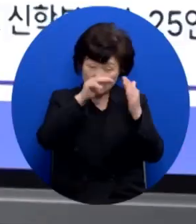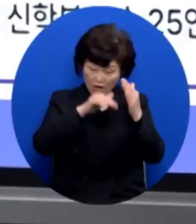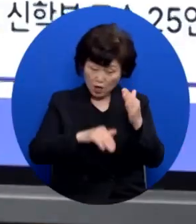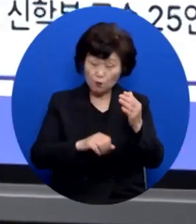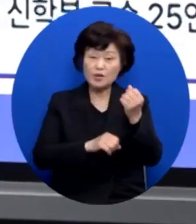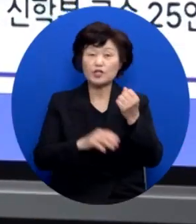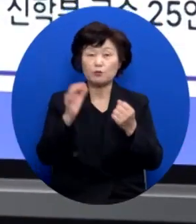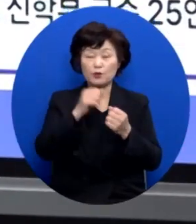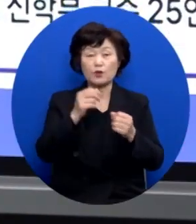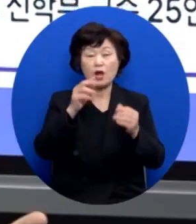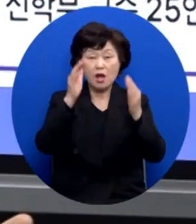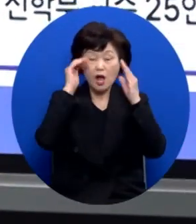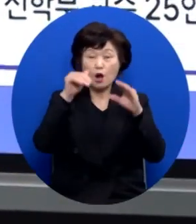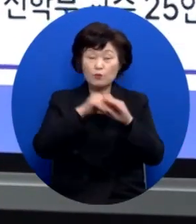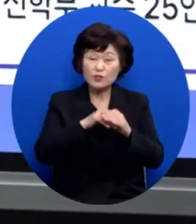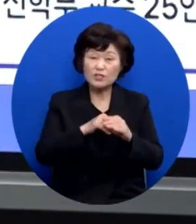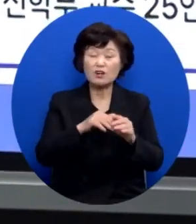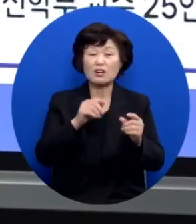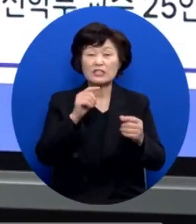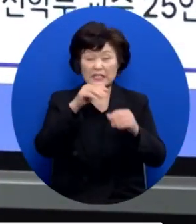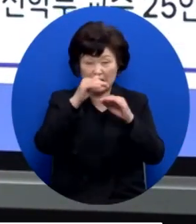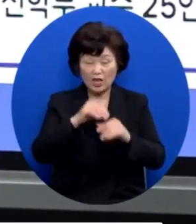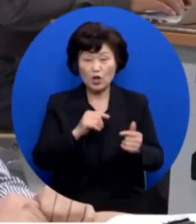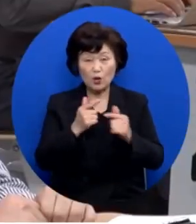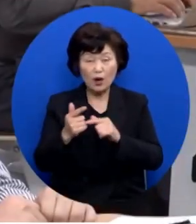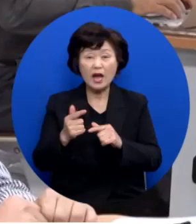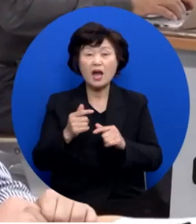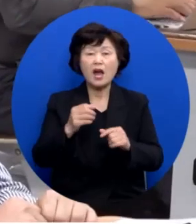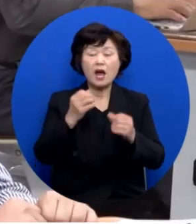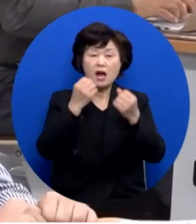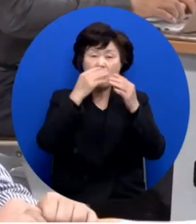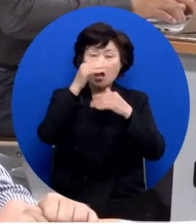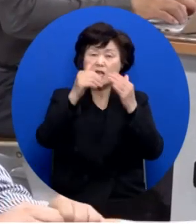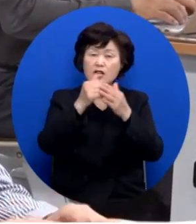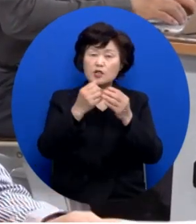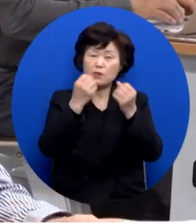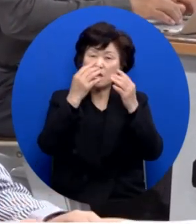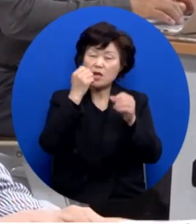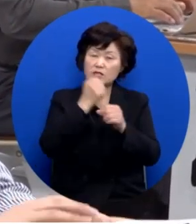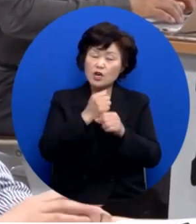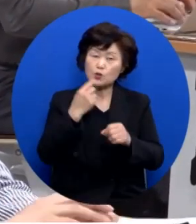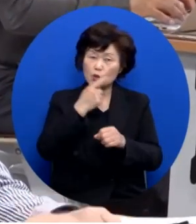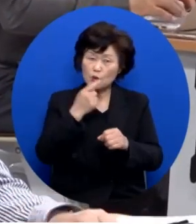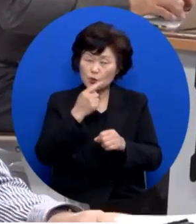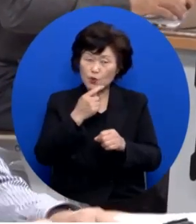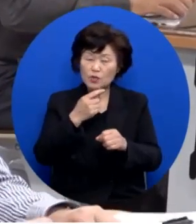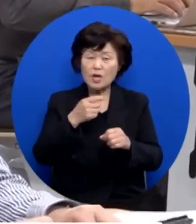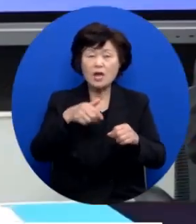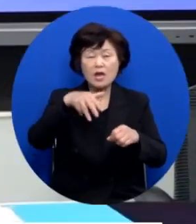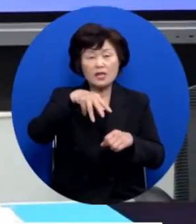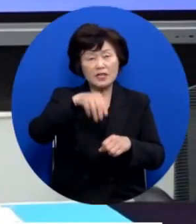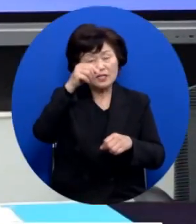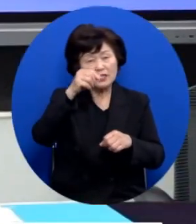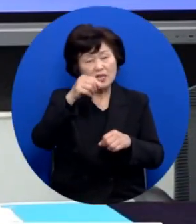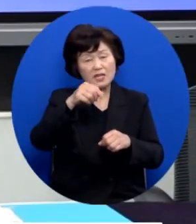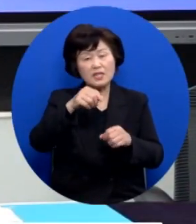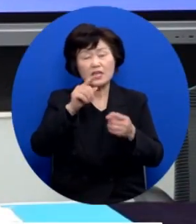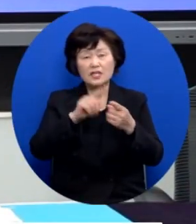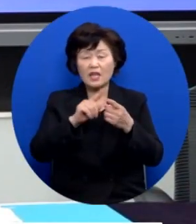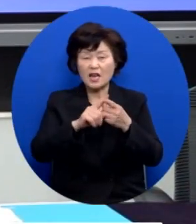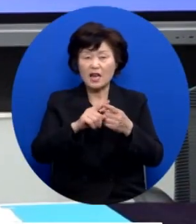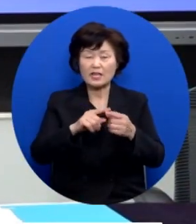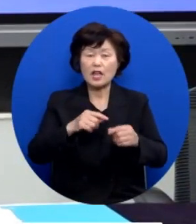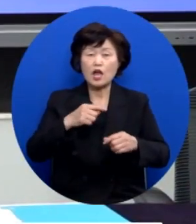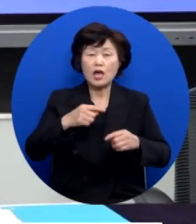바탕으로 학문적 배타성, 자연진화를 하나님의 창조로 주장, 창세기 창조기사를 신화라는 자의적인